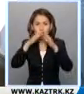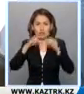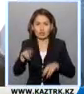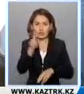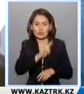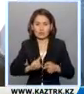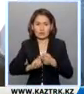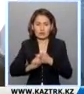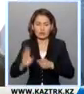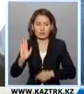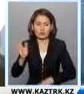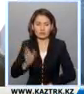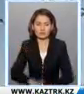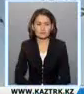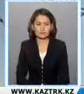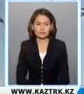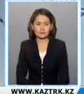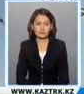алмау.